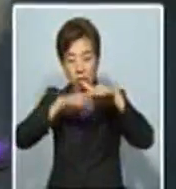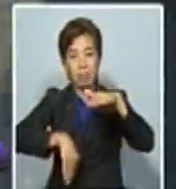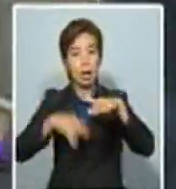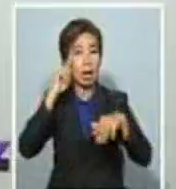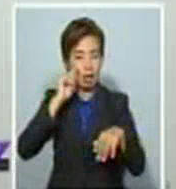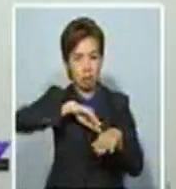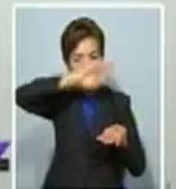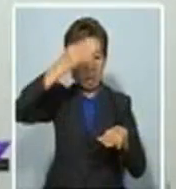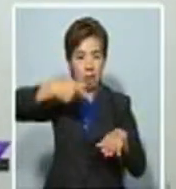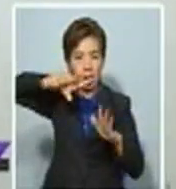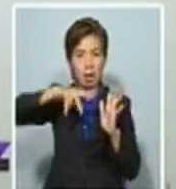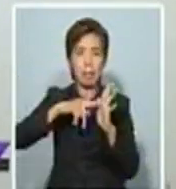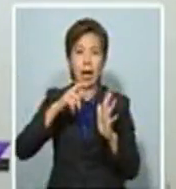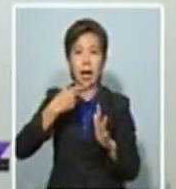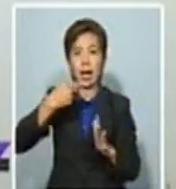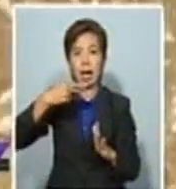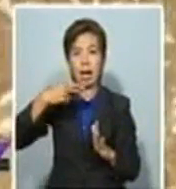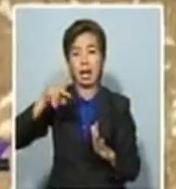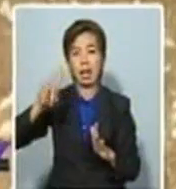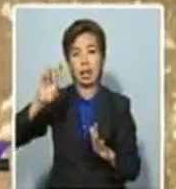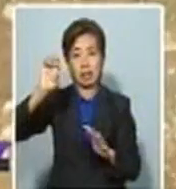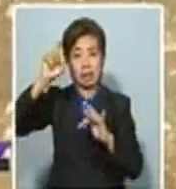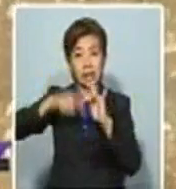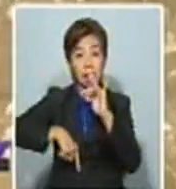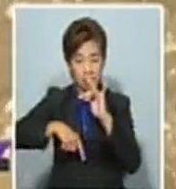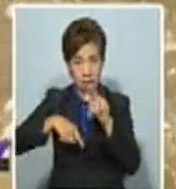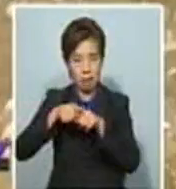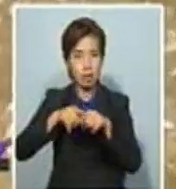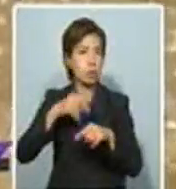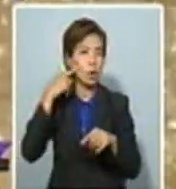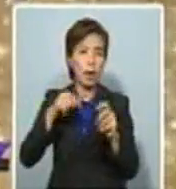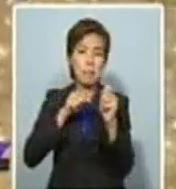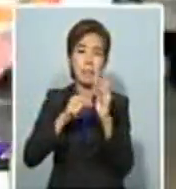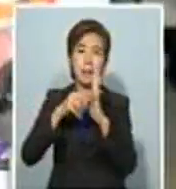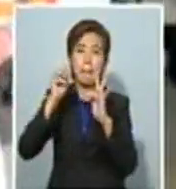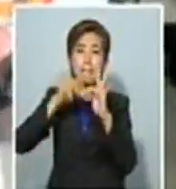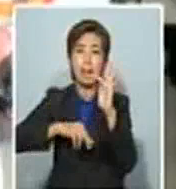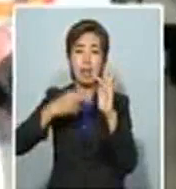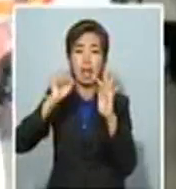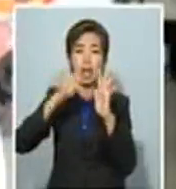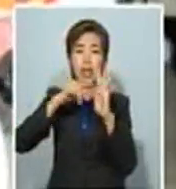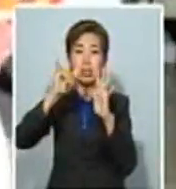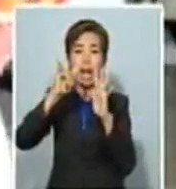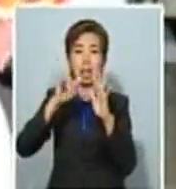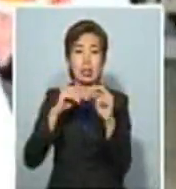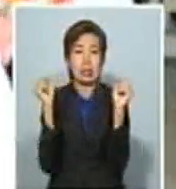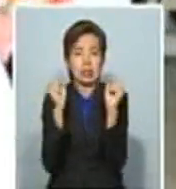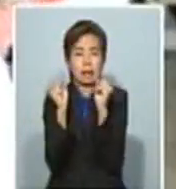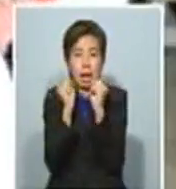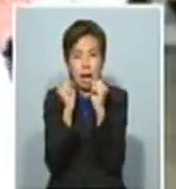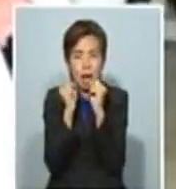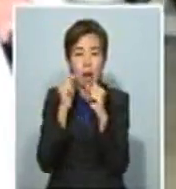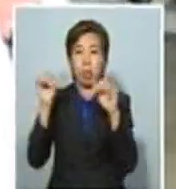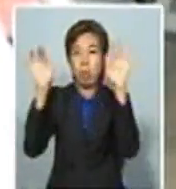ผาฮี้ตำบลโป่งงามอำเภอแม่สายนะครับแนวตะเข็บชายแดนติดกับประเทศเมียนมาอากาศหนาวเย็นแล้วก็มีหมอกหนาปกคลุ